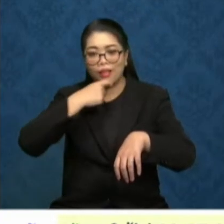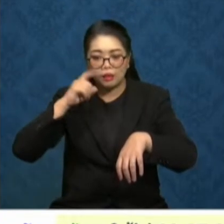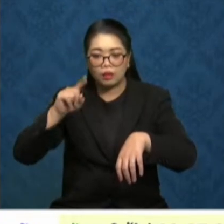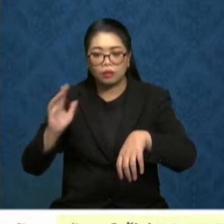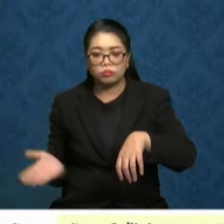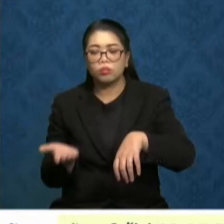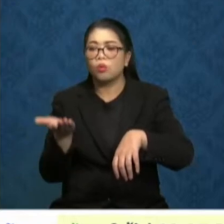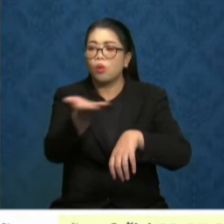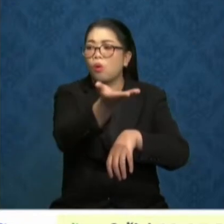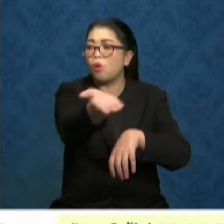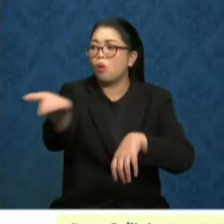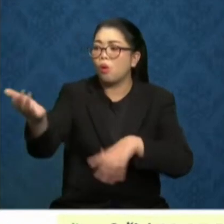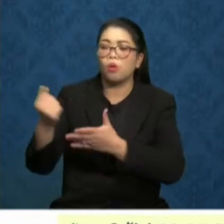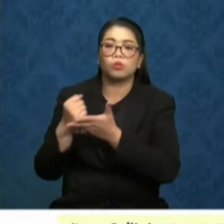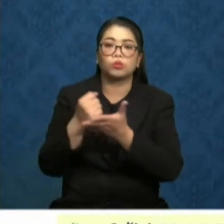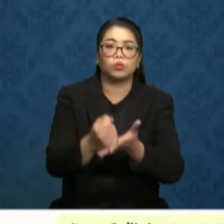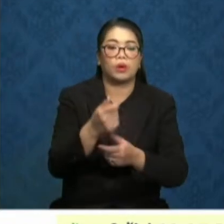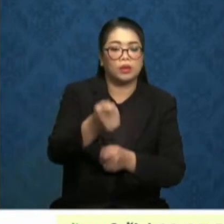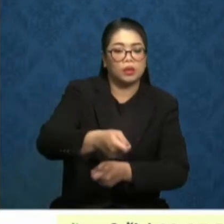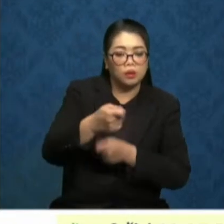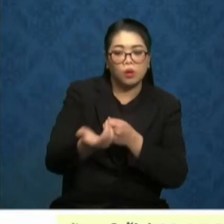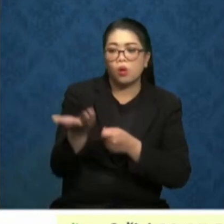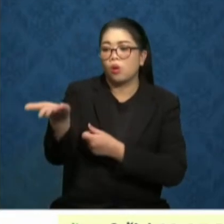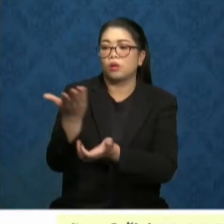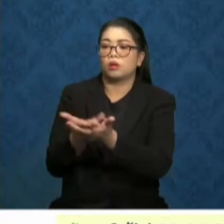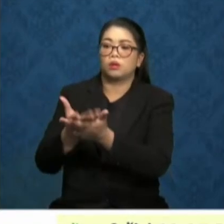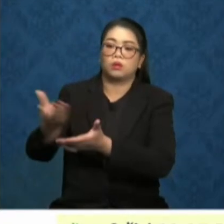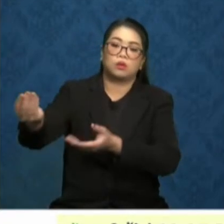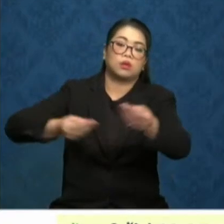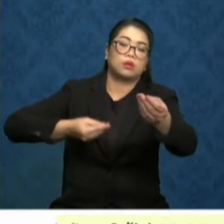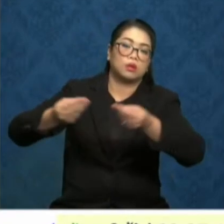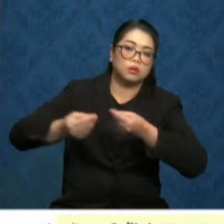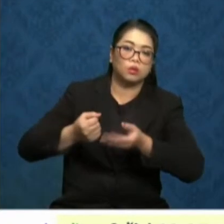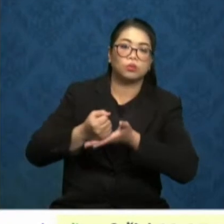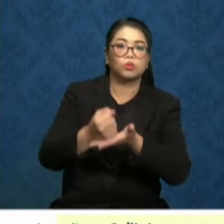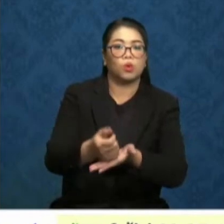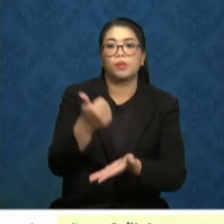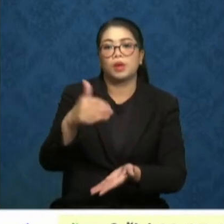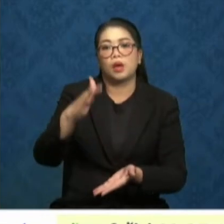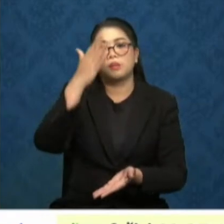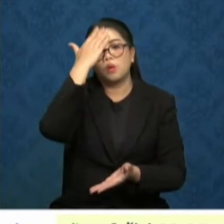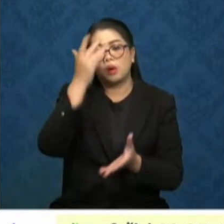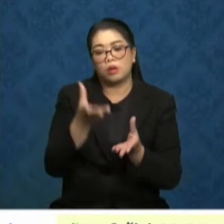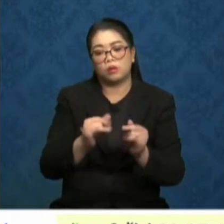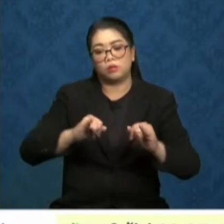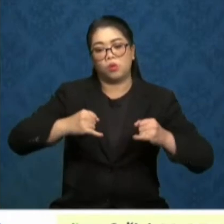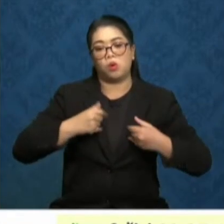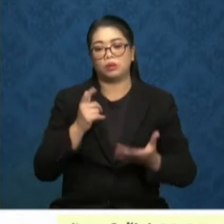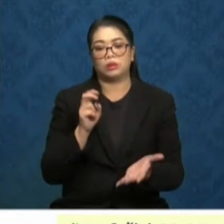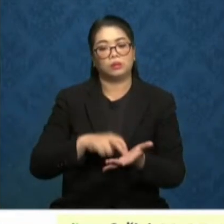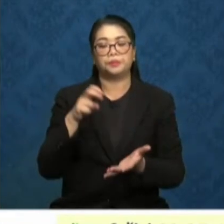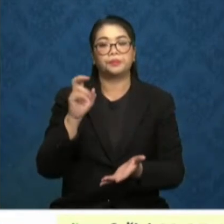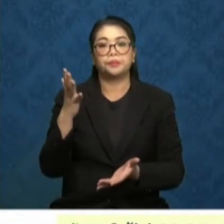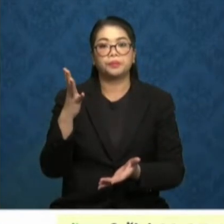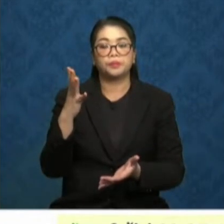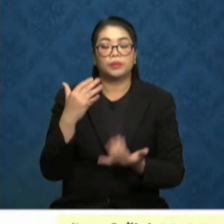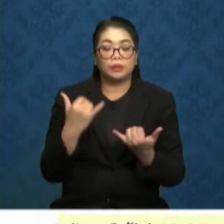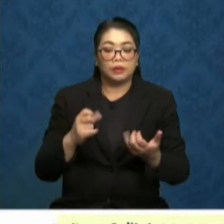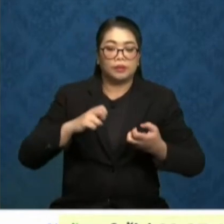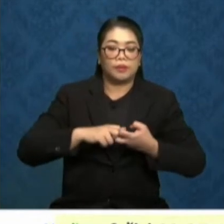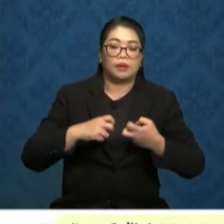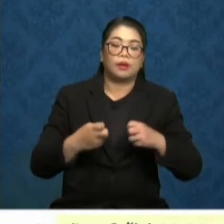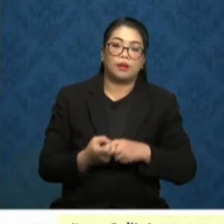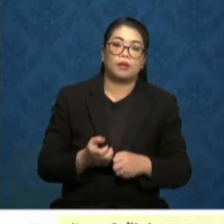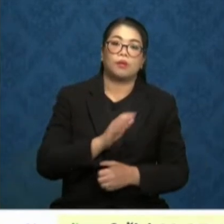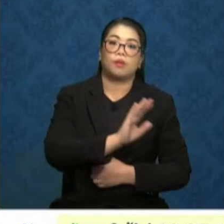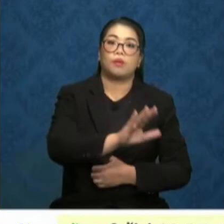็ไม่สามารถไปขึทะเบียนเกษตรกร ไปขอรับการช่วยเหอจากภาครัได้ดังนั้นวันนี้เมมีปัหา